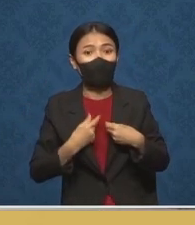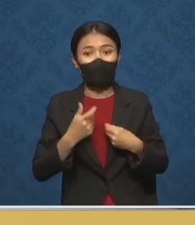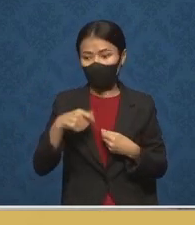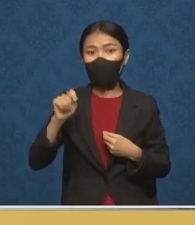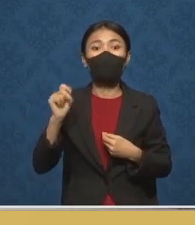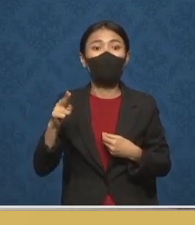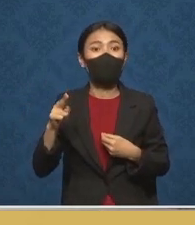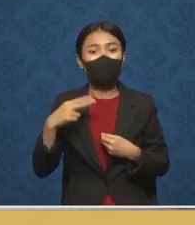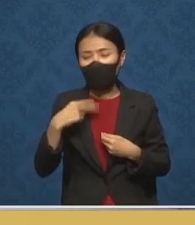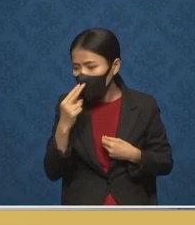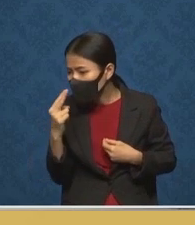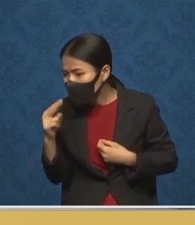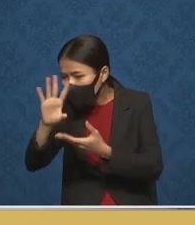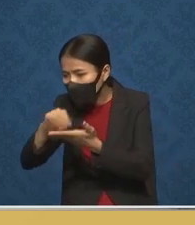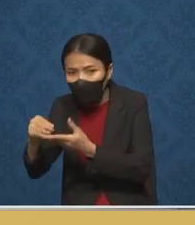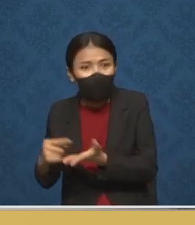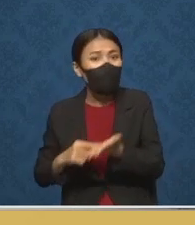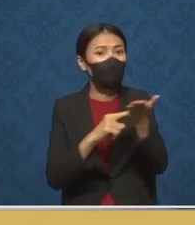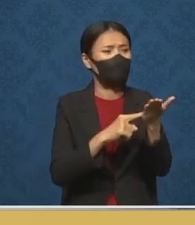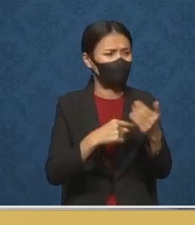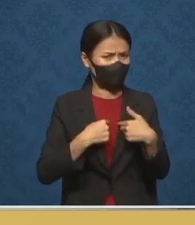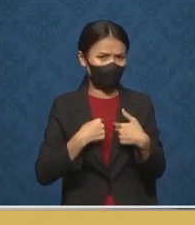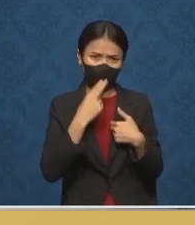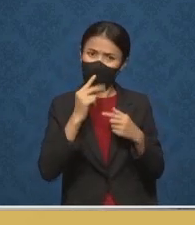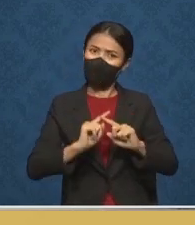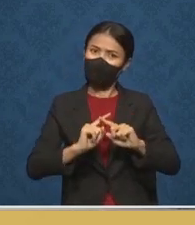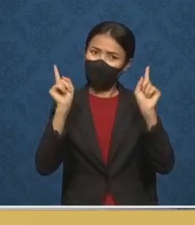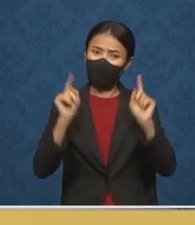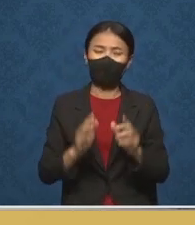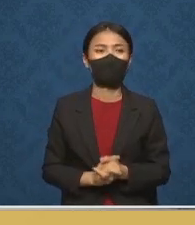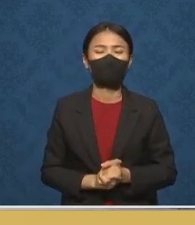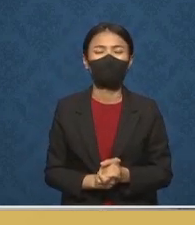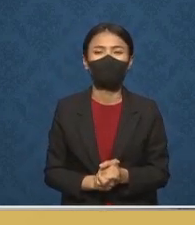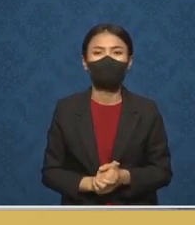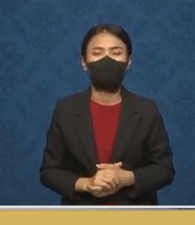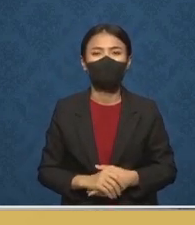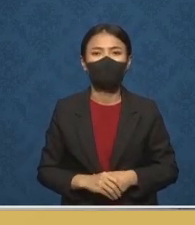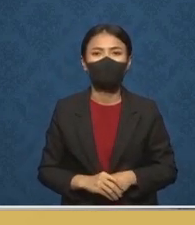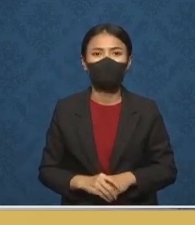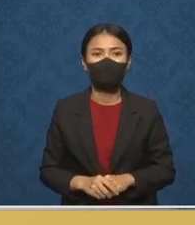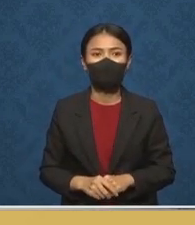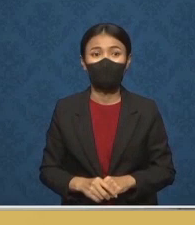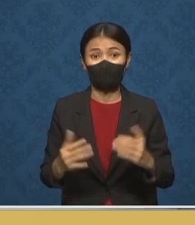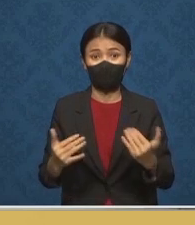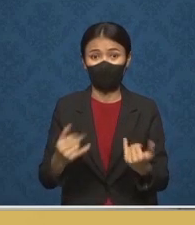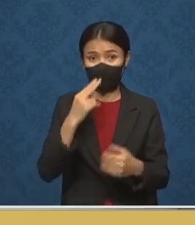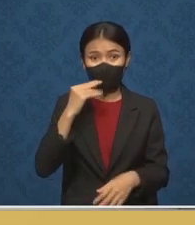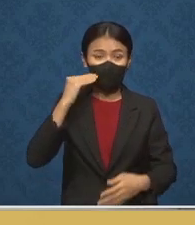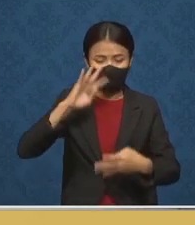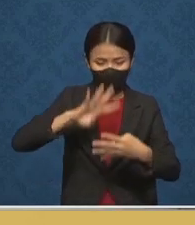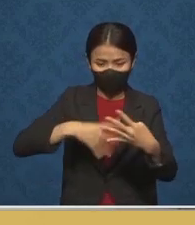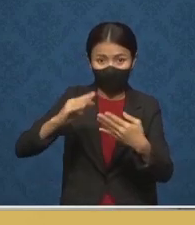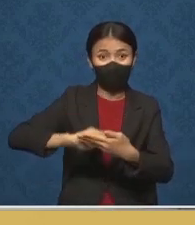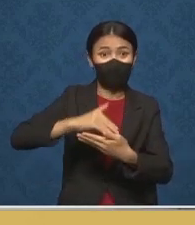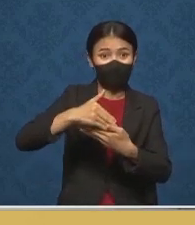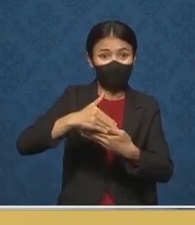ขอดังนั้นผมจึงอยากจะฝากในประเด็นนี้อีกเรื่องหนึ่งถ้าไม่พูดไม่ได้ผมได้พูดตอนต้นว่าทะเบียนราษฎรเนี่ยเป็นสม